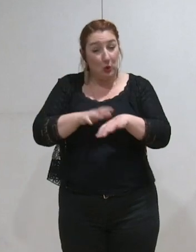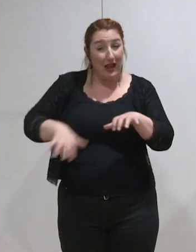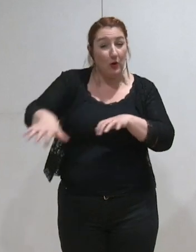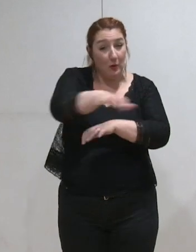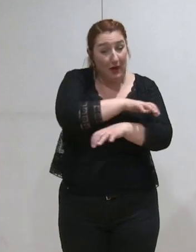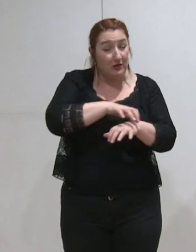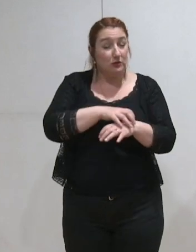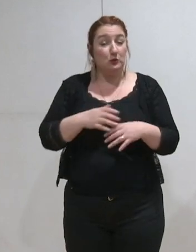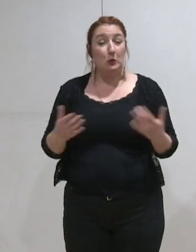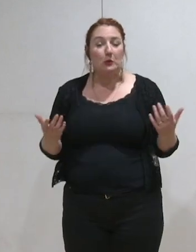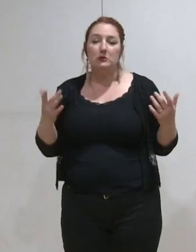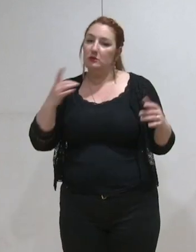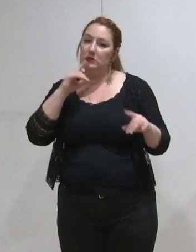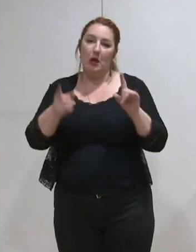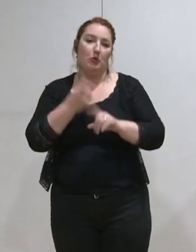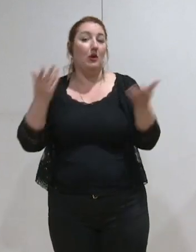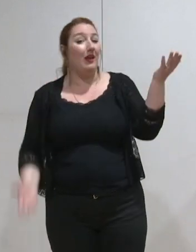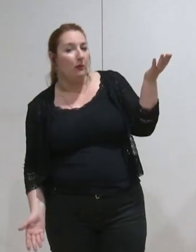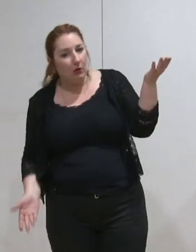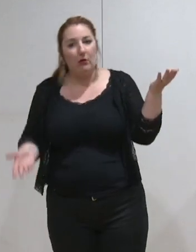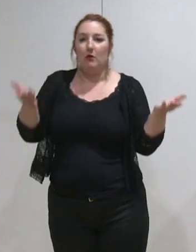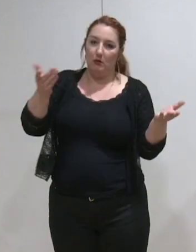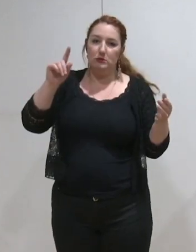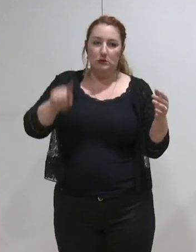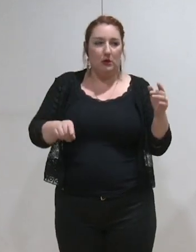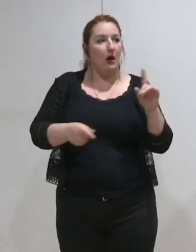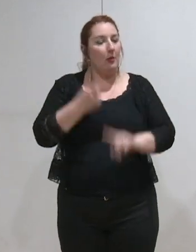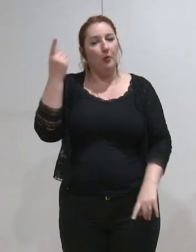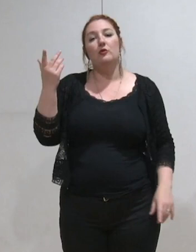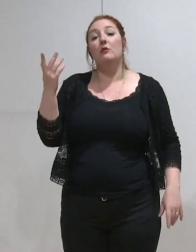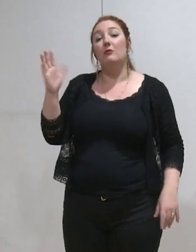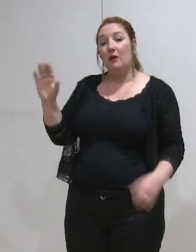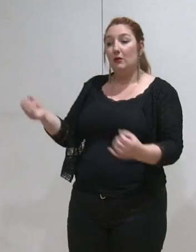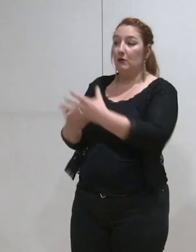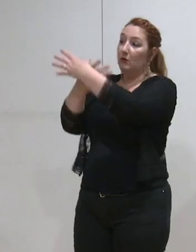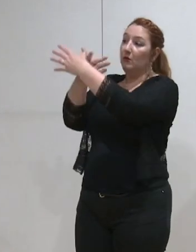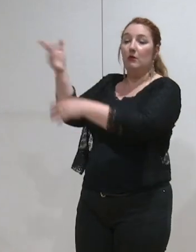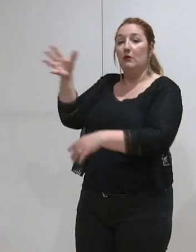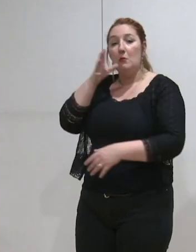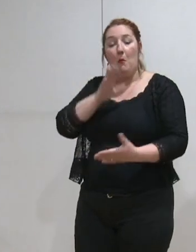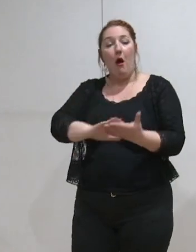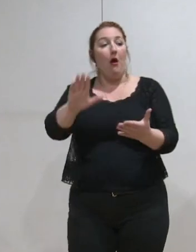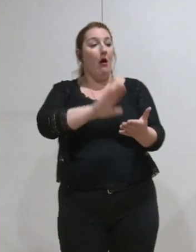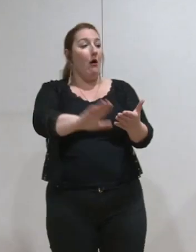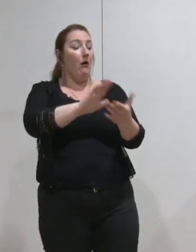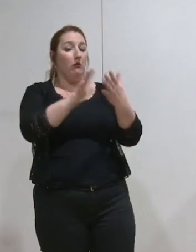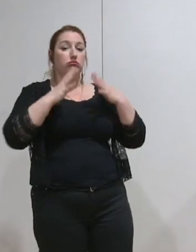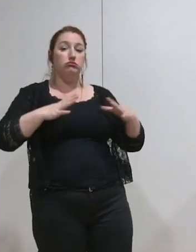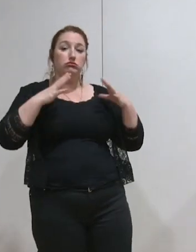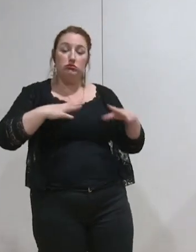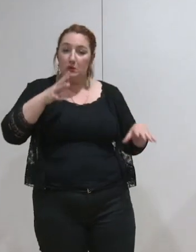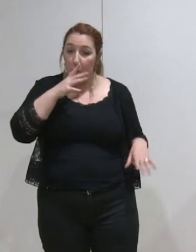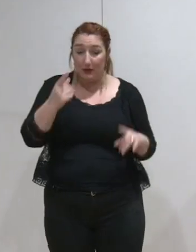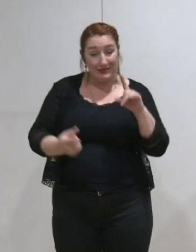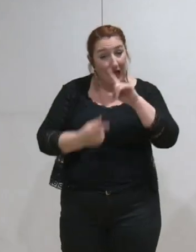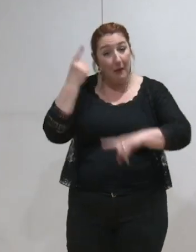opérer mais cette dim métropolitaine ne peut en aucun cas s'absoudre d'une volonté déterminée j'insiste sur